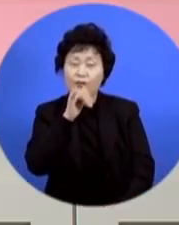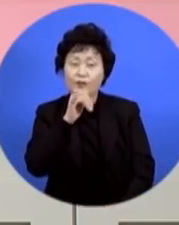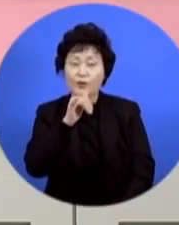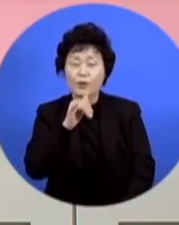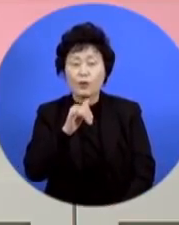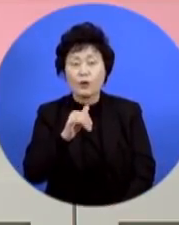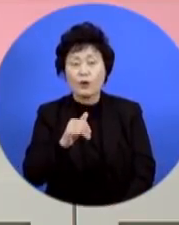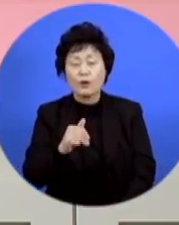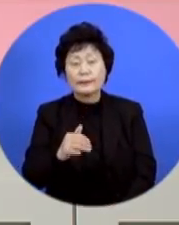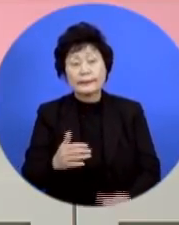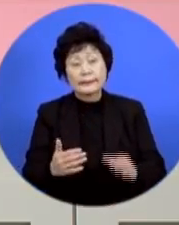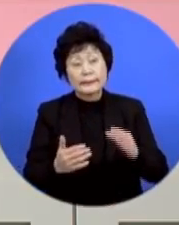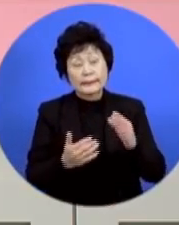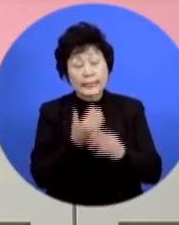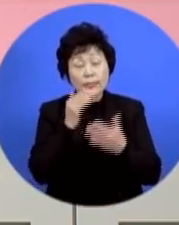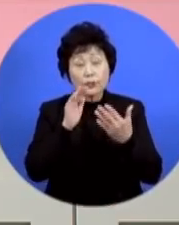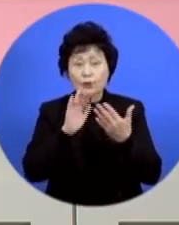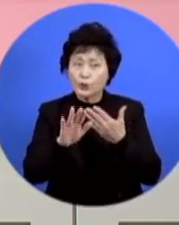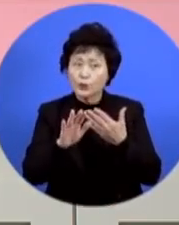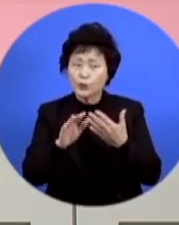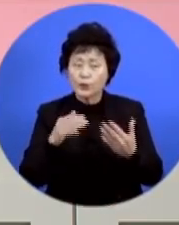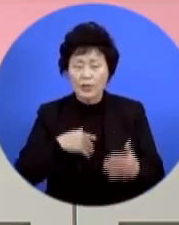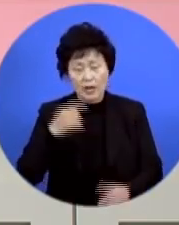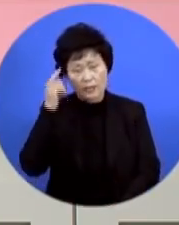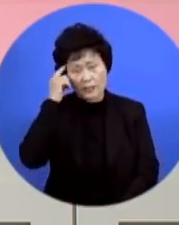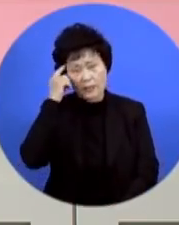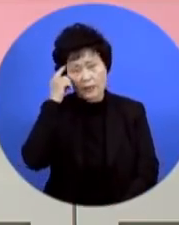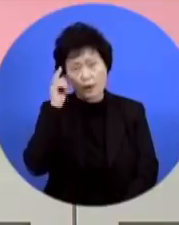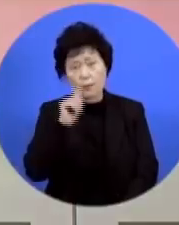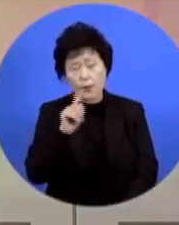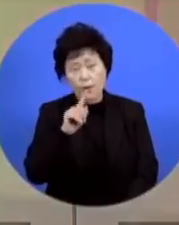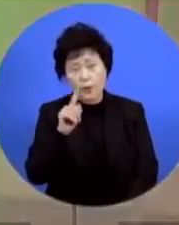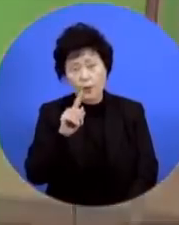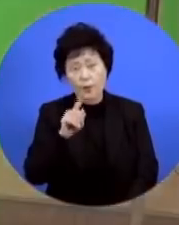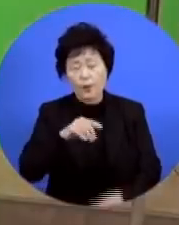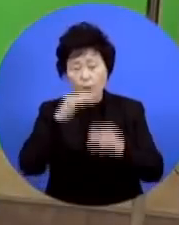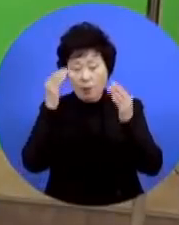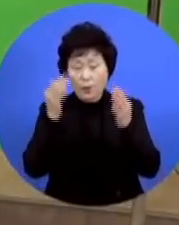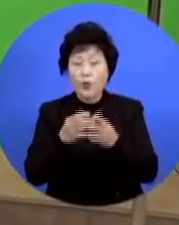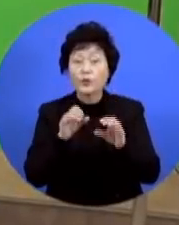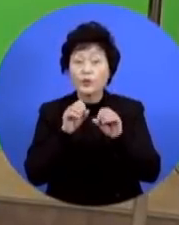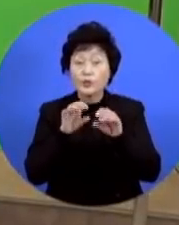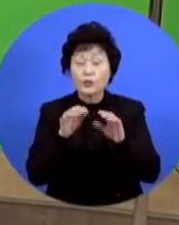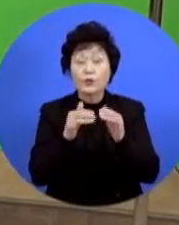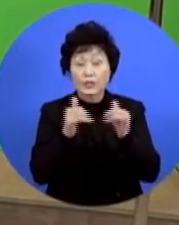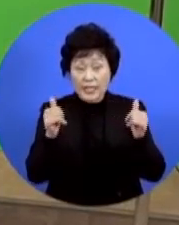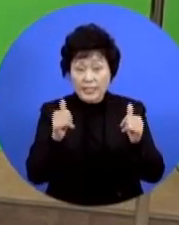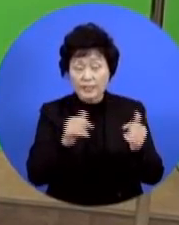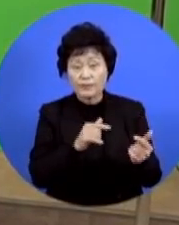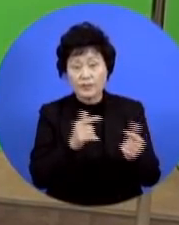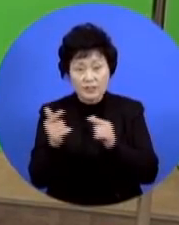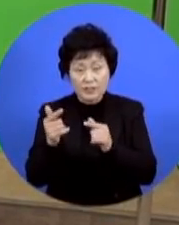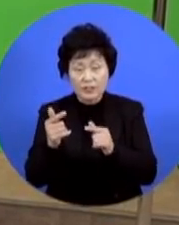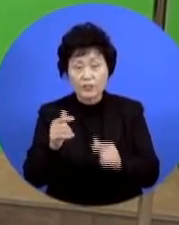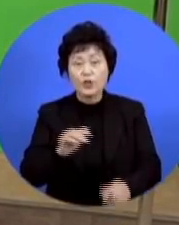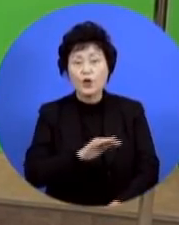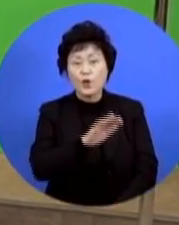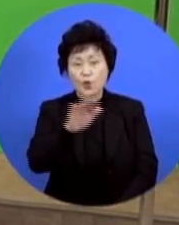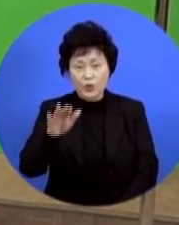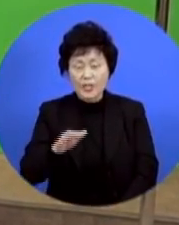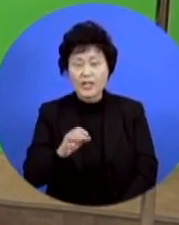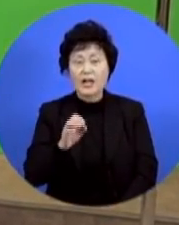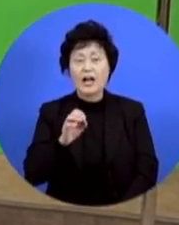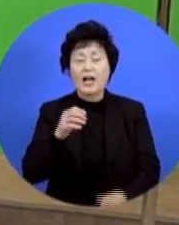게 우리 모든 유재현 전도사님들은 이제 온라인 방송국이다. 우리가 EBS다. 예. 기독교 EBS다.